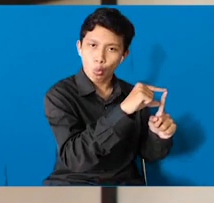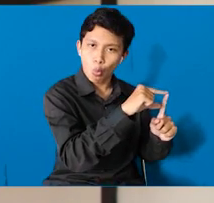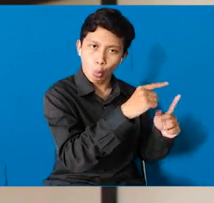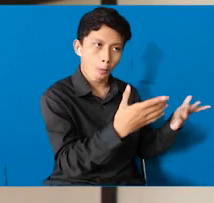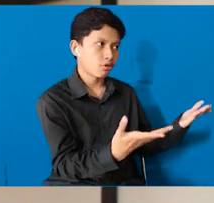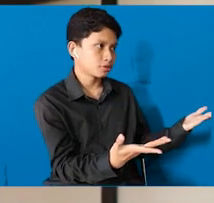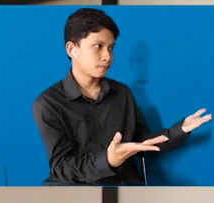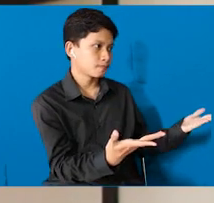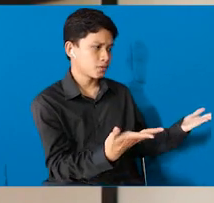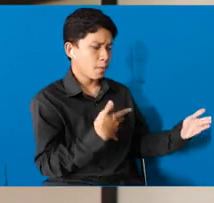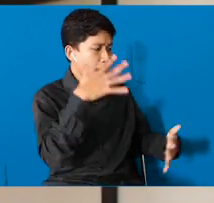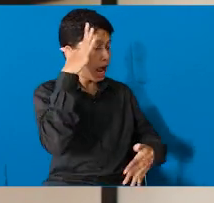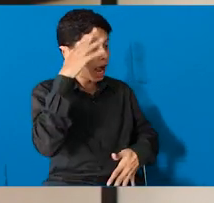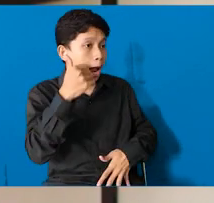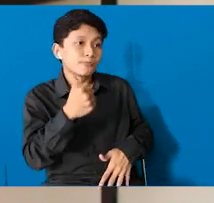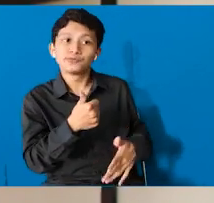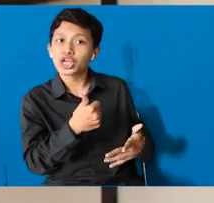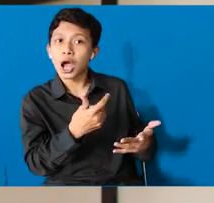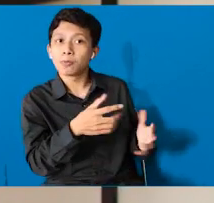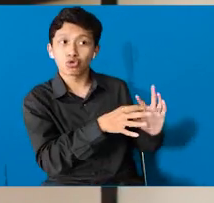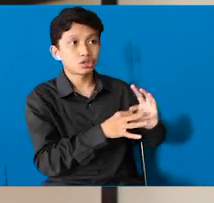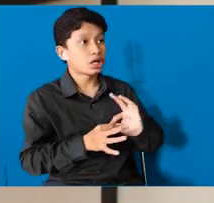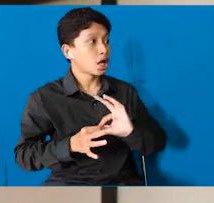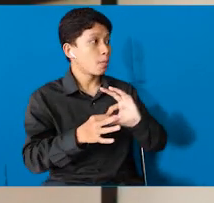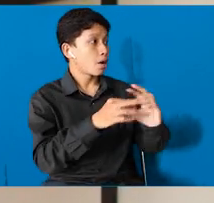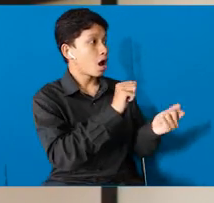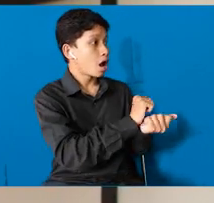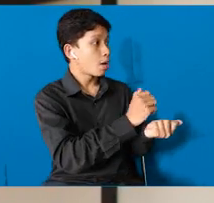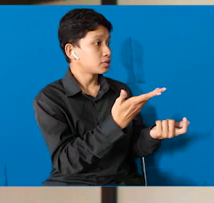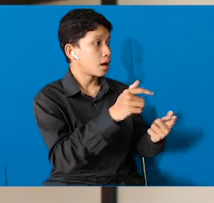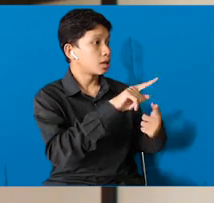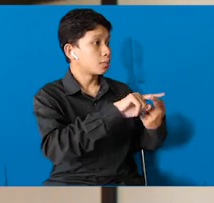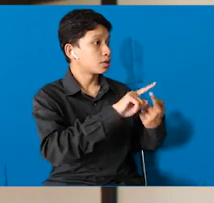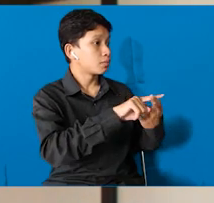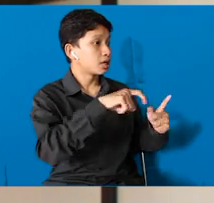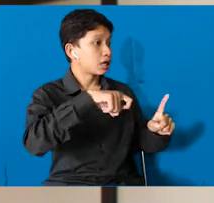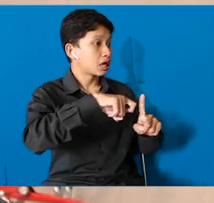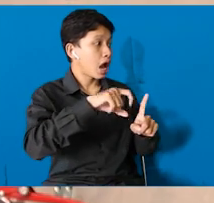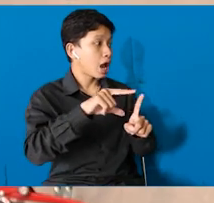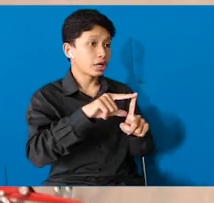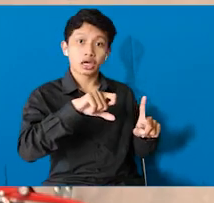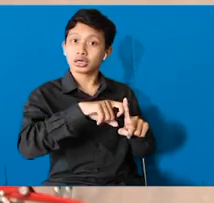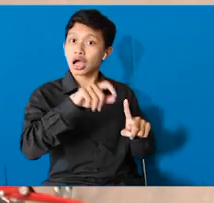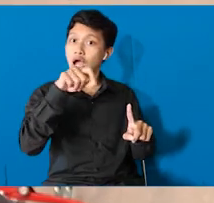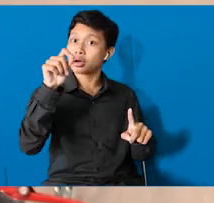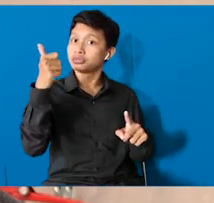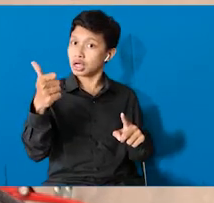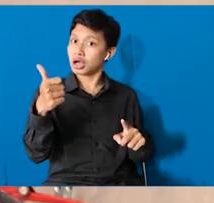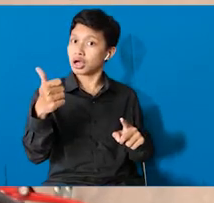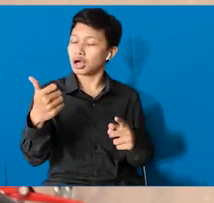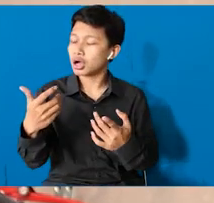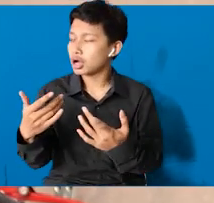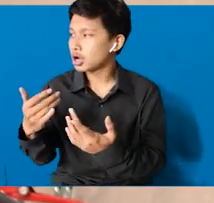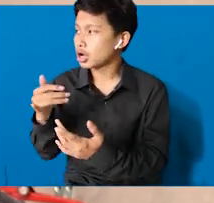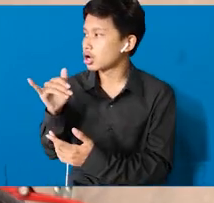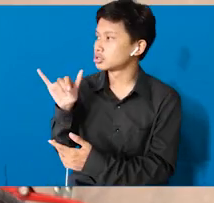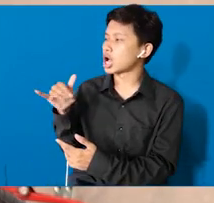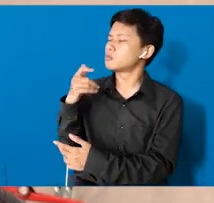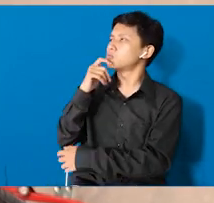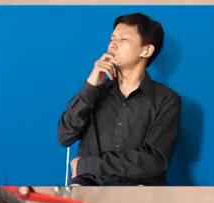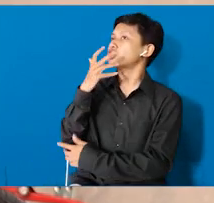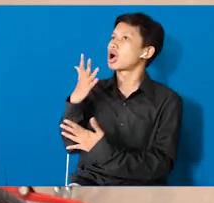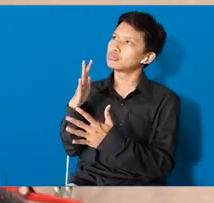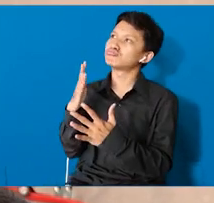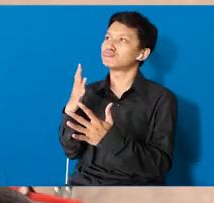ada kolaborasi yang bisa dilakukan kerjasama bersama teman-teman Kadikas Kurang? Iya, dari teman-teman itu akhirnya